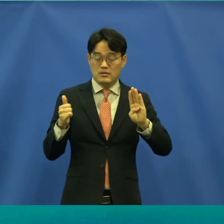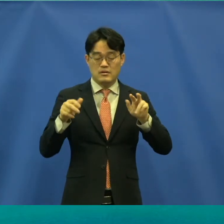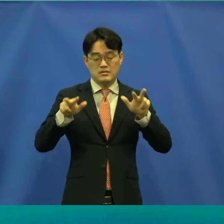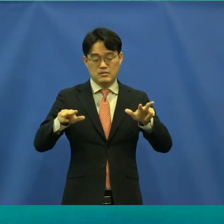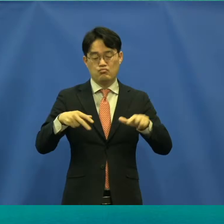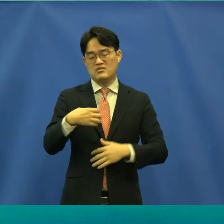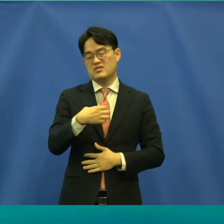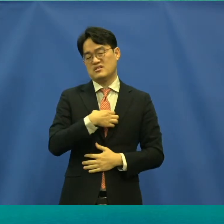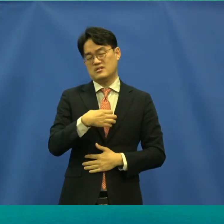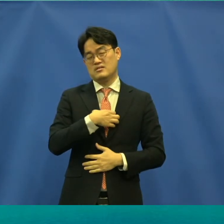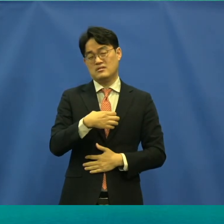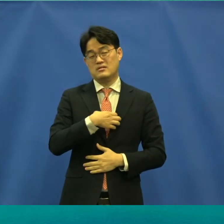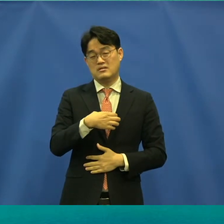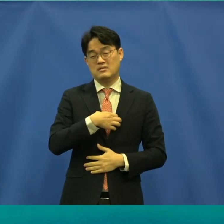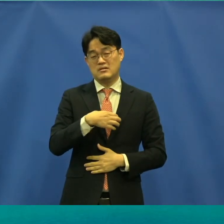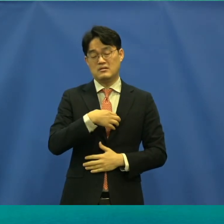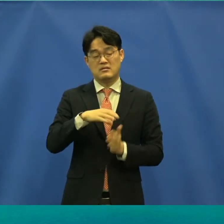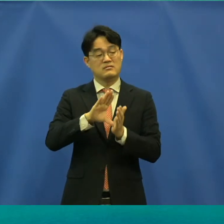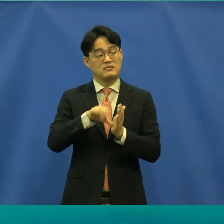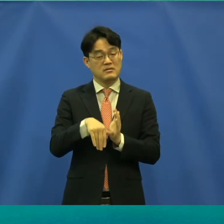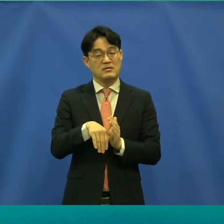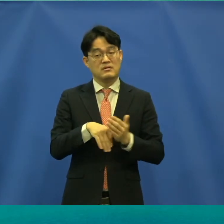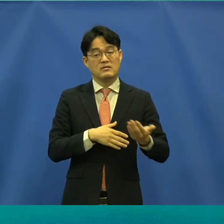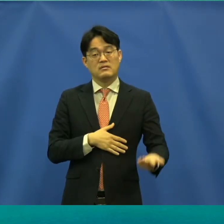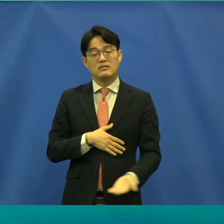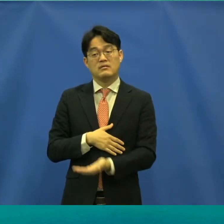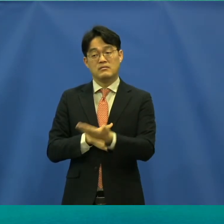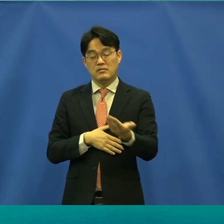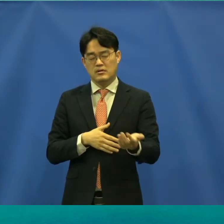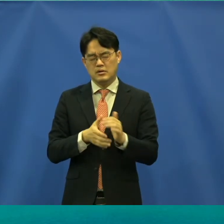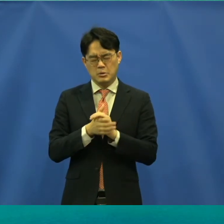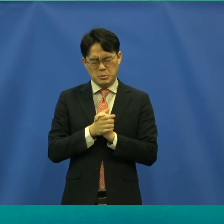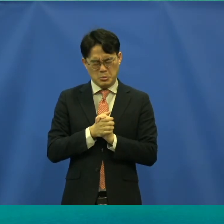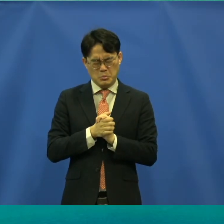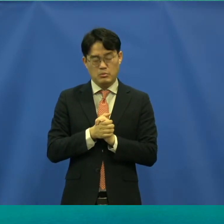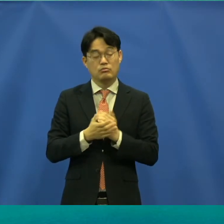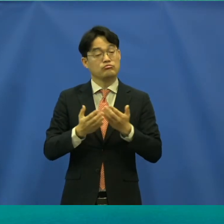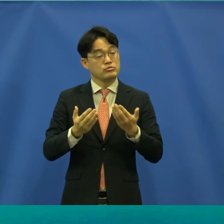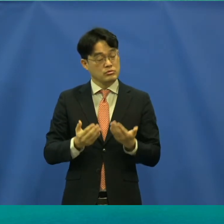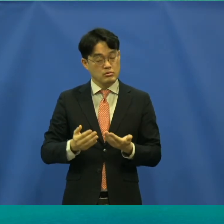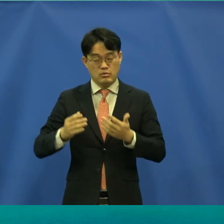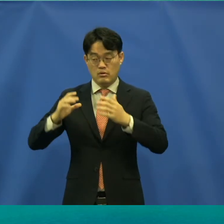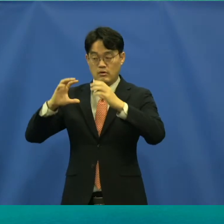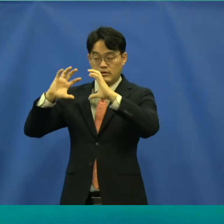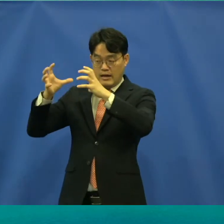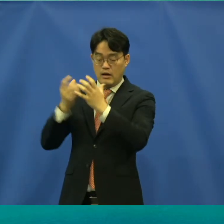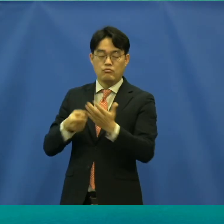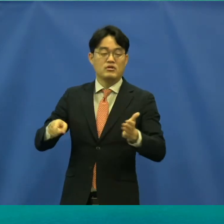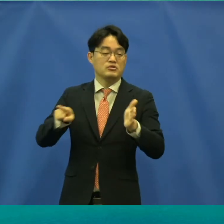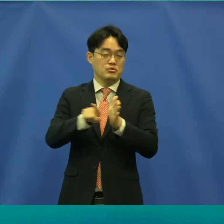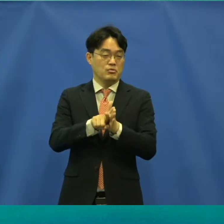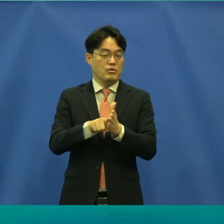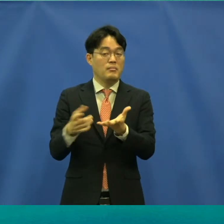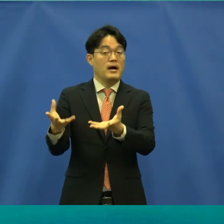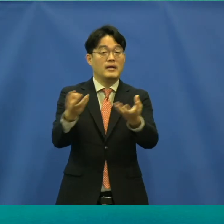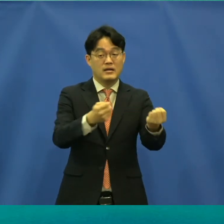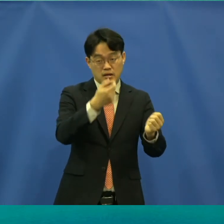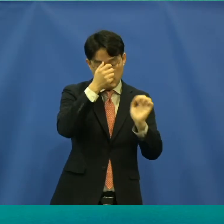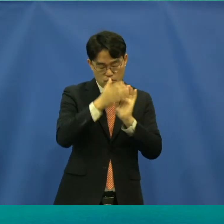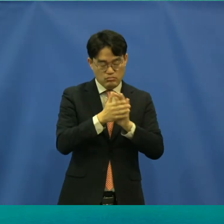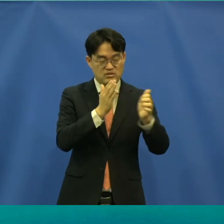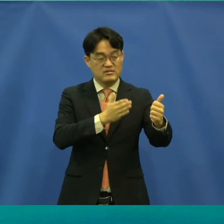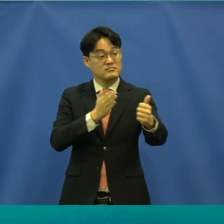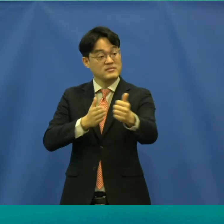맞고 있는데 여러분들 많이 기도해 주시고 나라를 위해서도 기도를 해 주시기를 바랍니다.